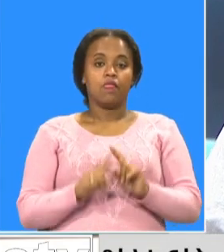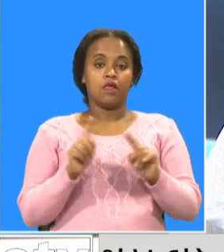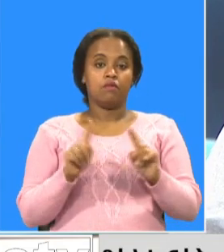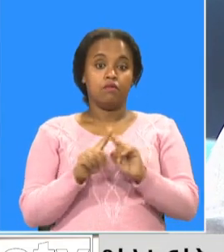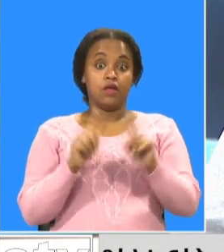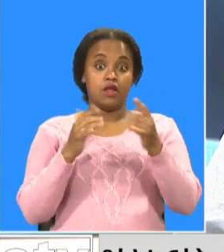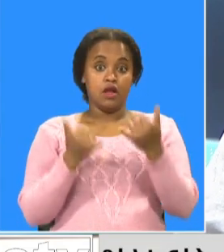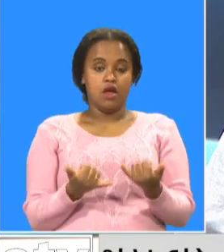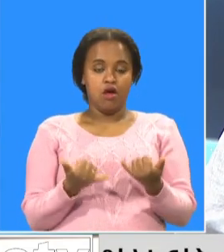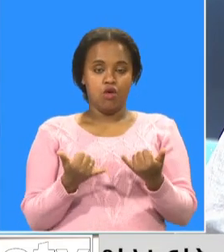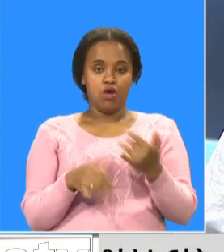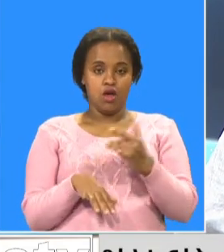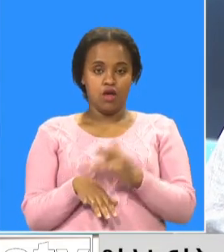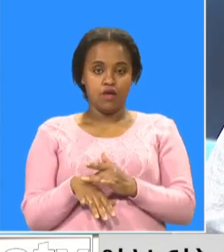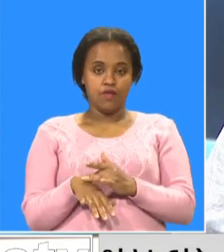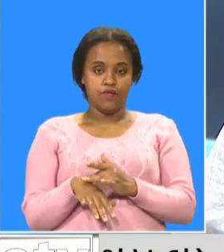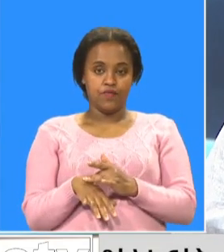አሁን ላይ